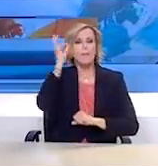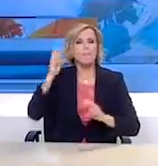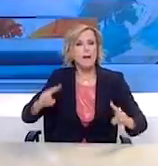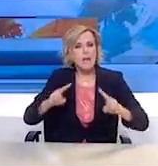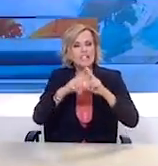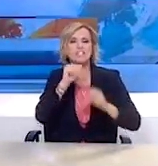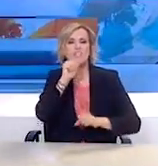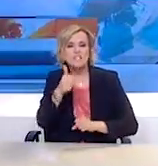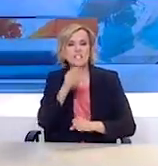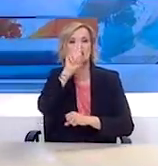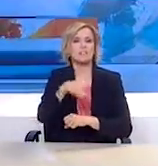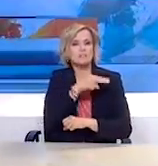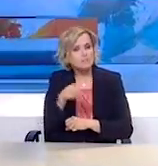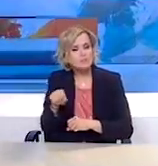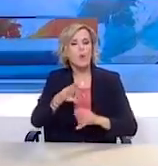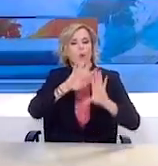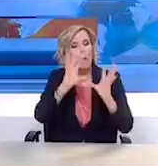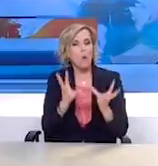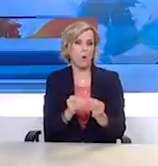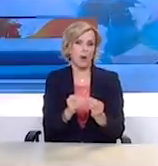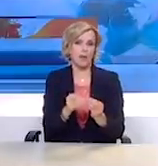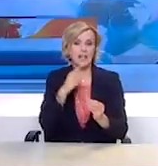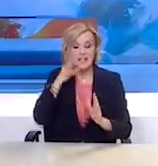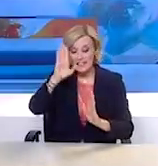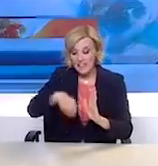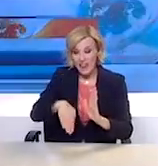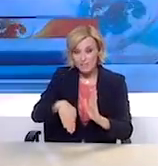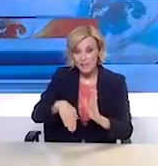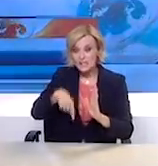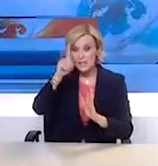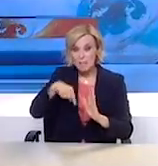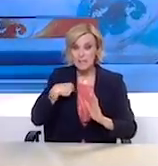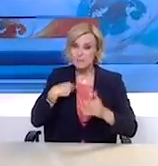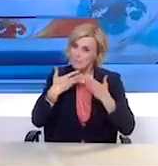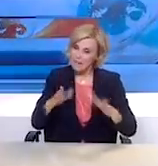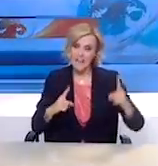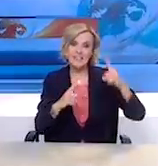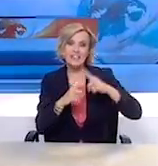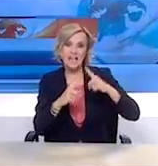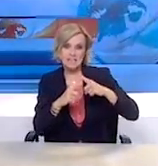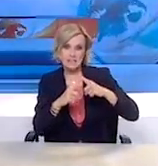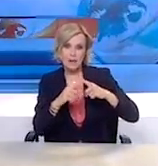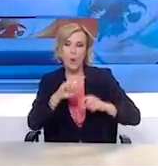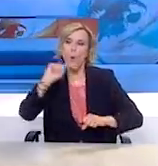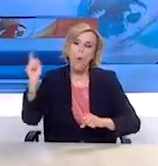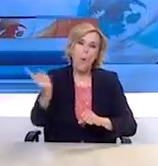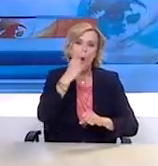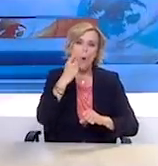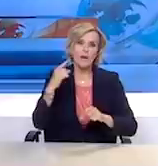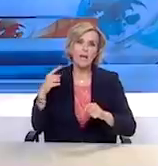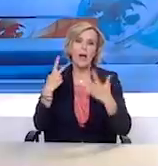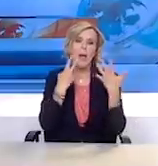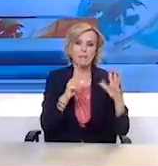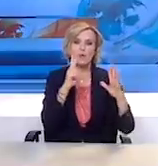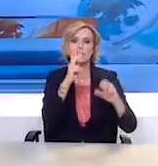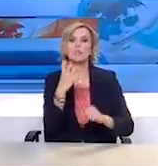Βρυξέλλες, από Ζυρίχη και Ντόχα. Τις τελευταίες ημέρες έχουν υποβληθεί σε τεστ για κορονοϊό οι επιβάτες 15 τακτικών πτήσεων, περίπου